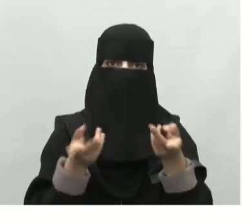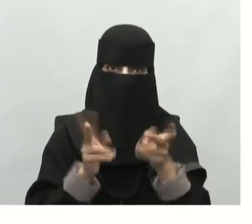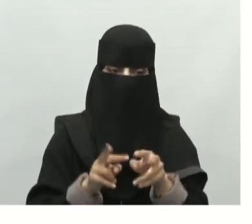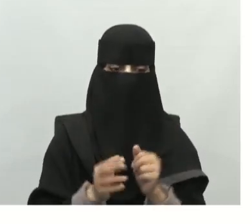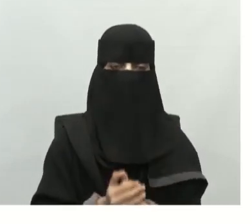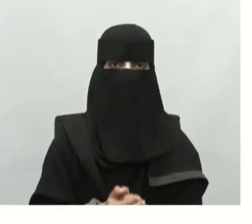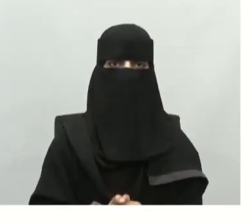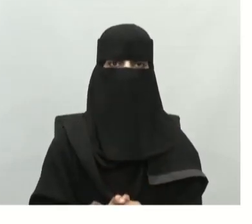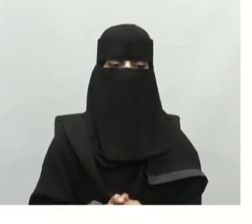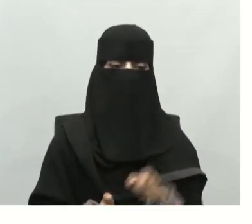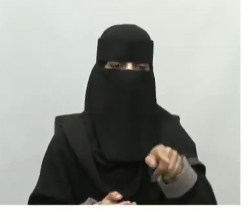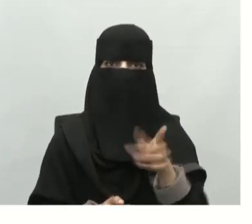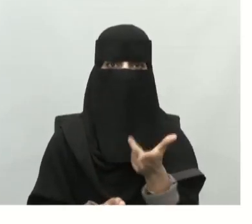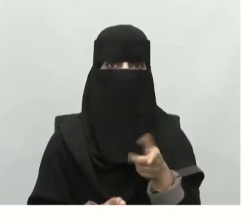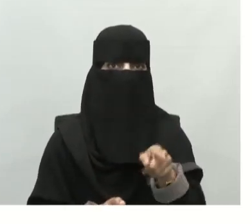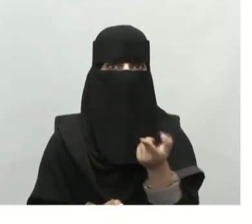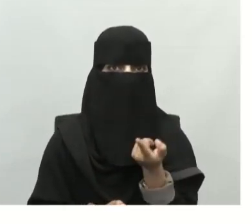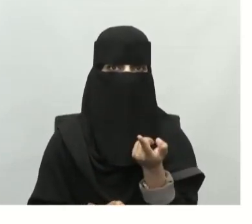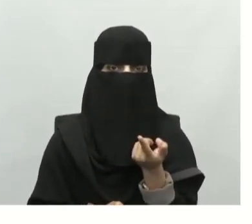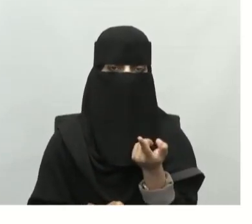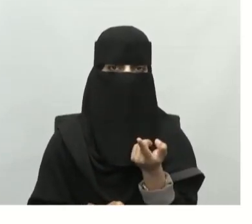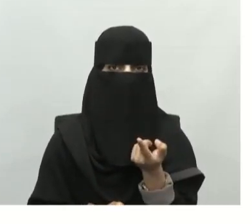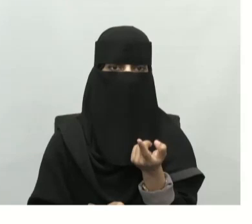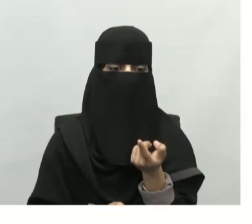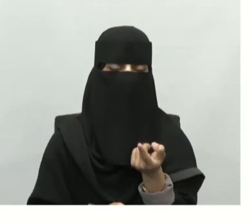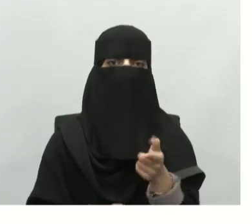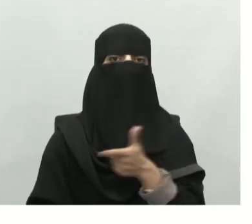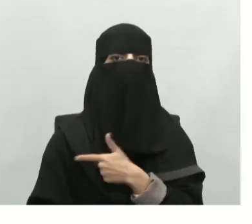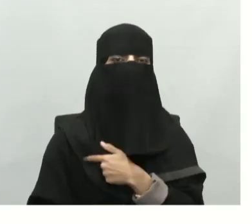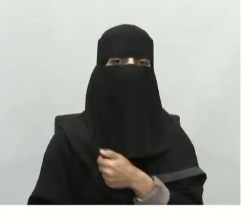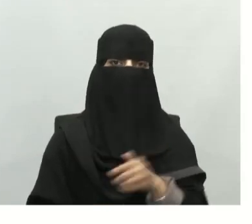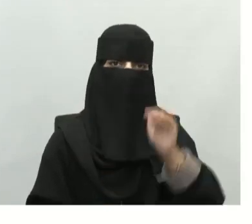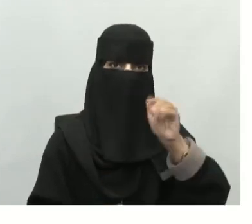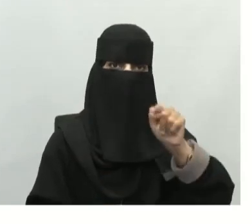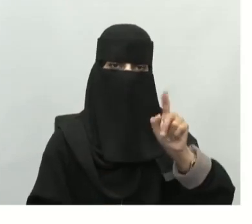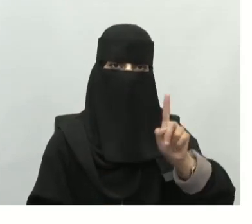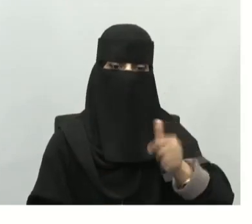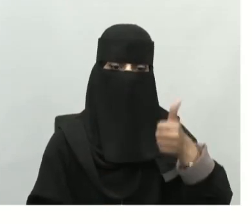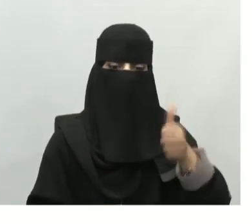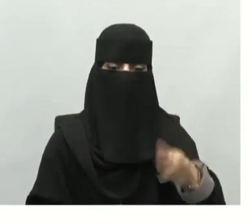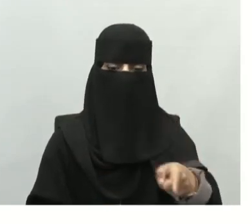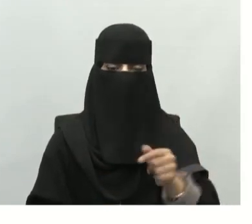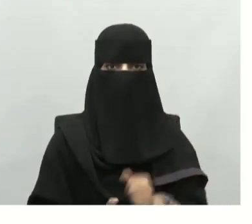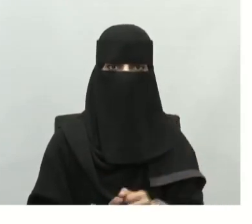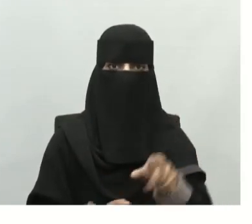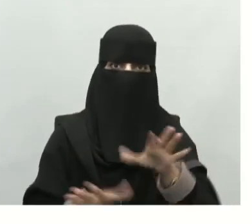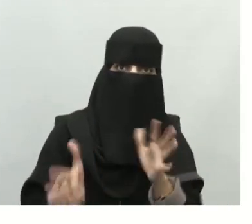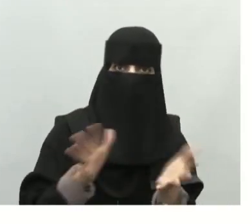وايضا من هذه حرباء احسنتم الحرباء